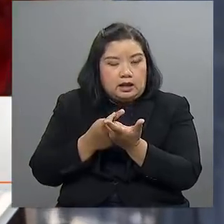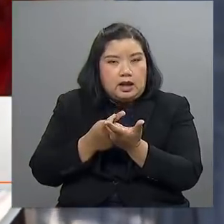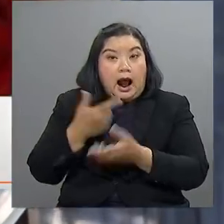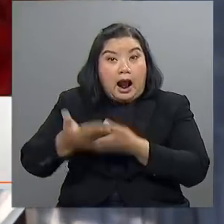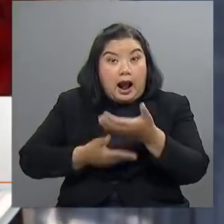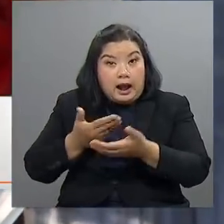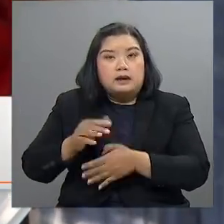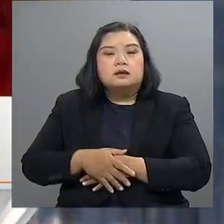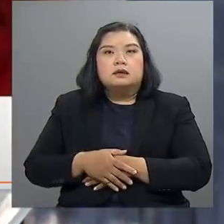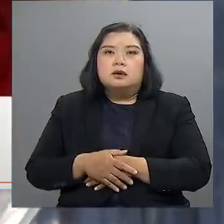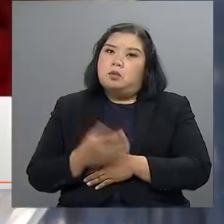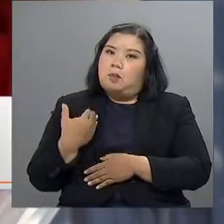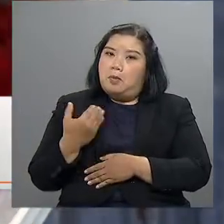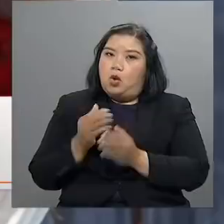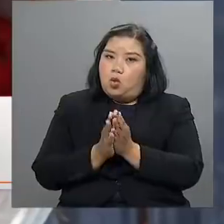ละประมาณ 70,000 บาท